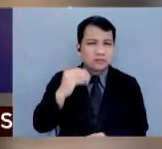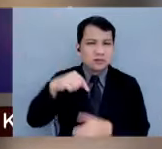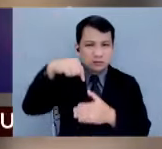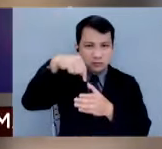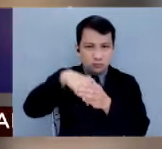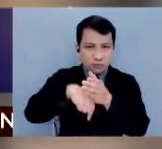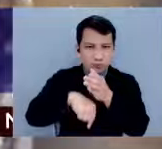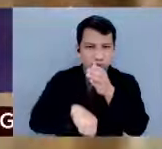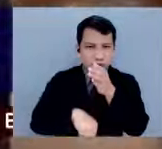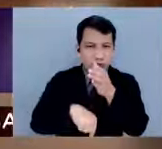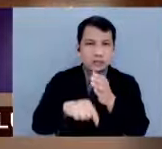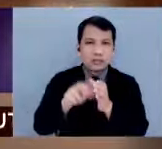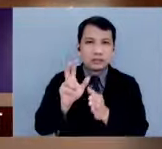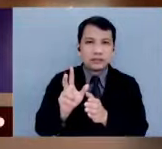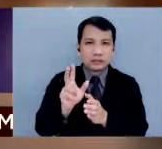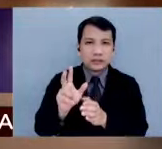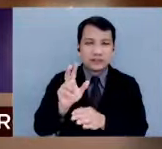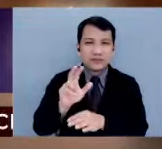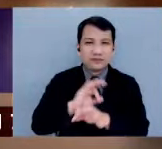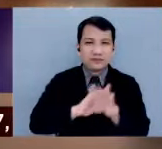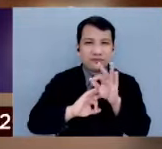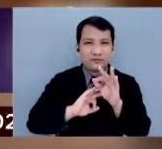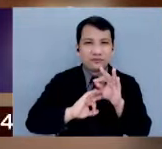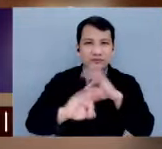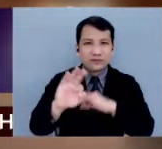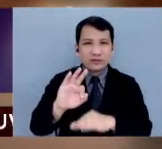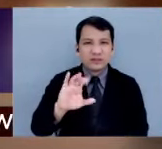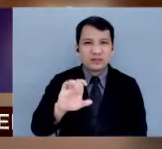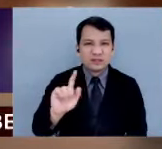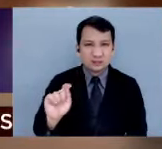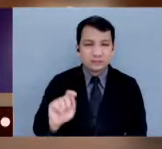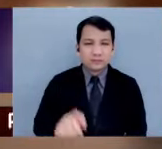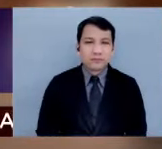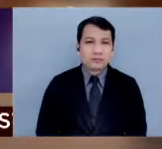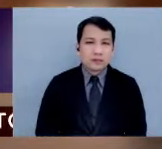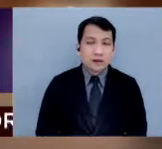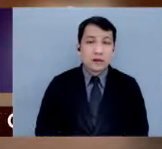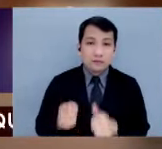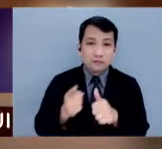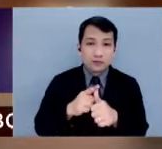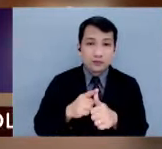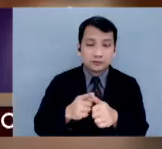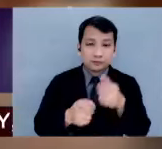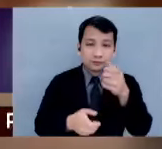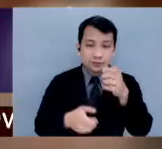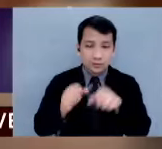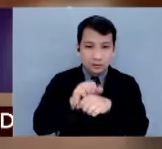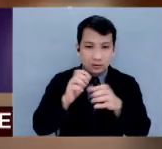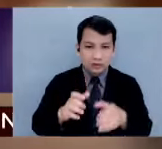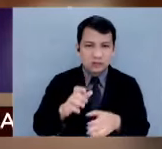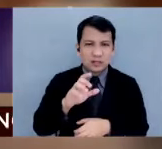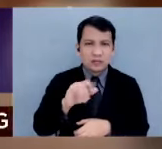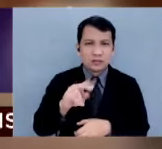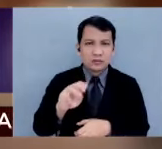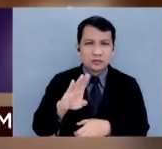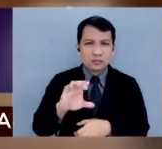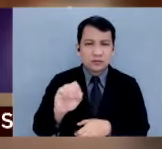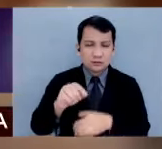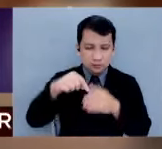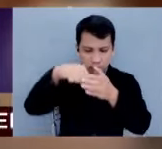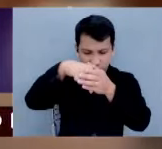30 talampakan. Base sa imbestigasyon ng mga pulis, unang bumaba ang construction worker na si Ernesto Banwa. Nang makarating sa